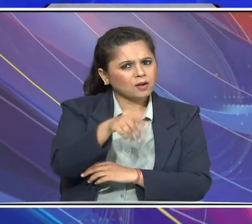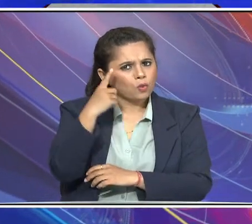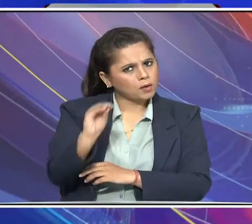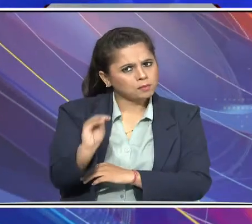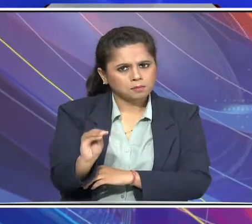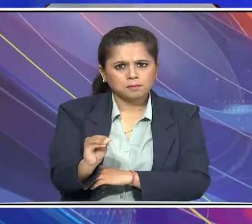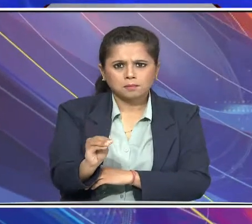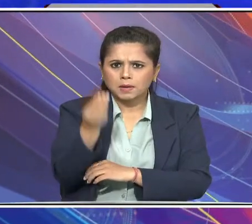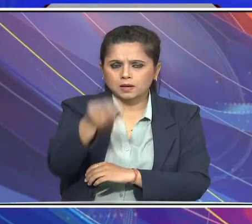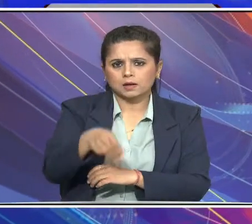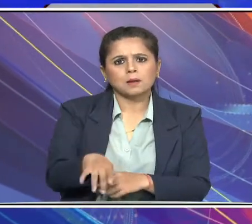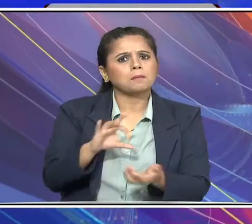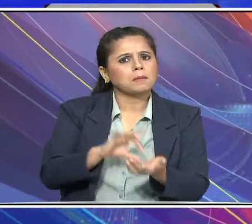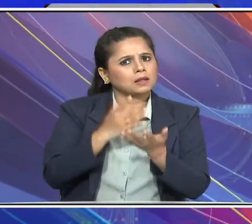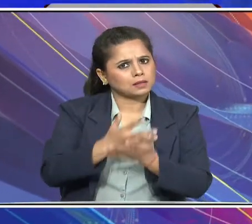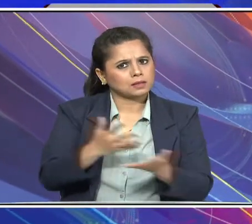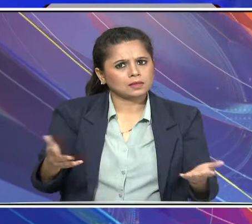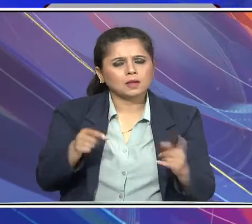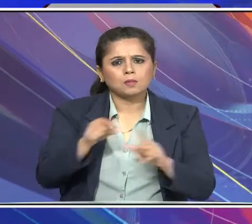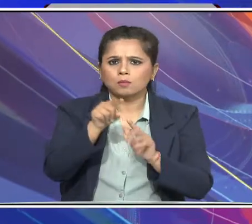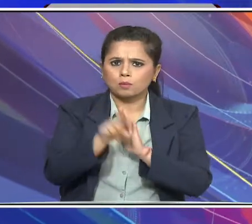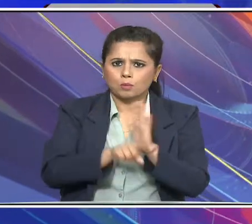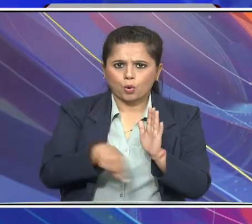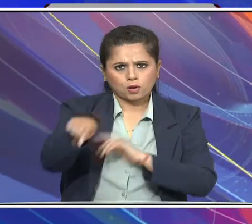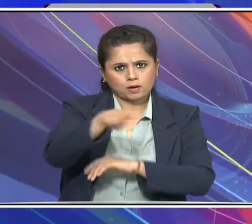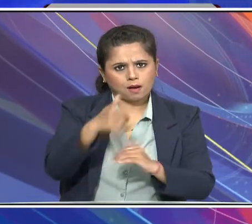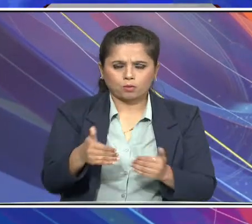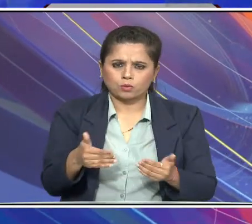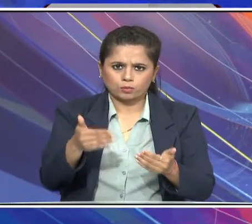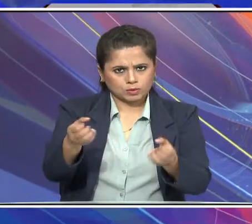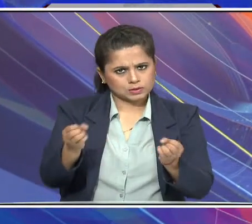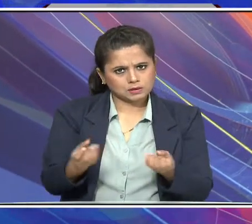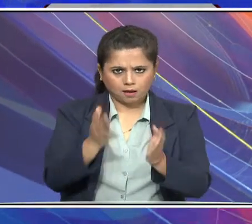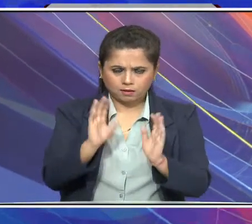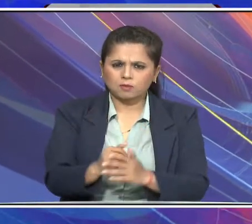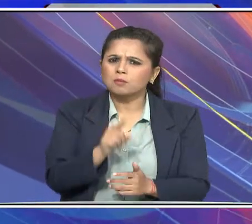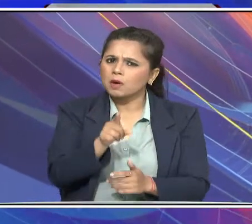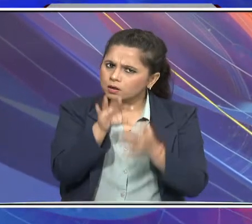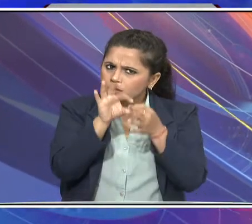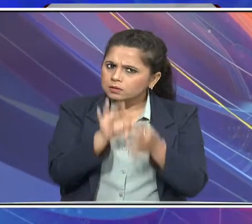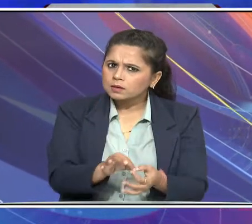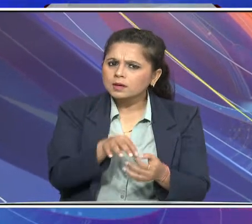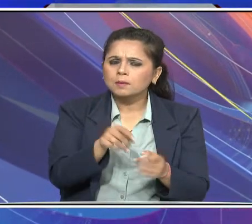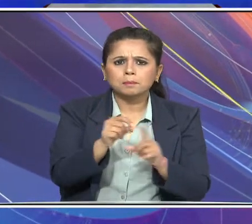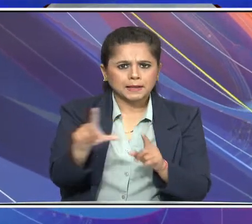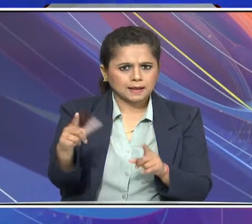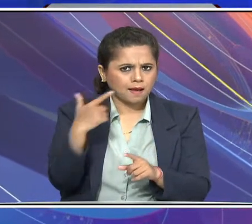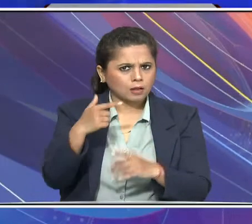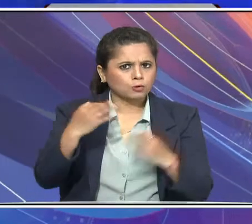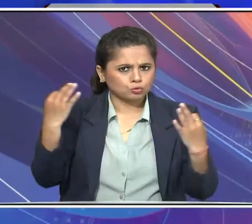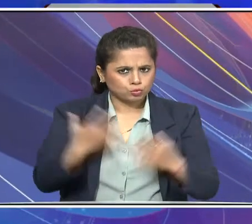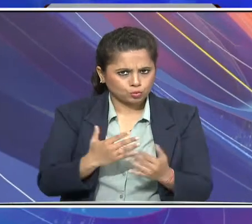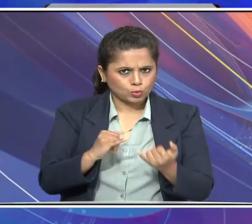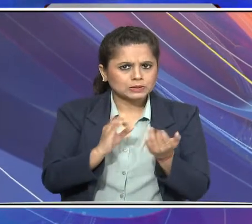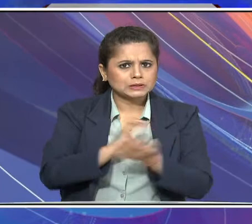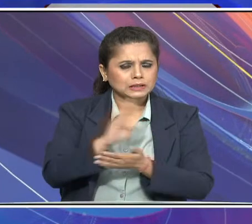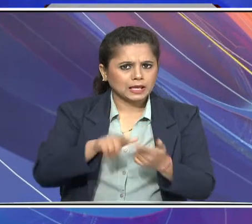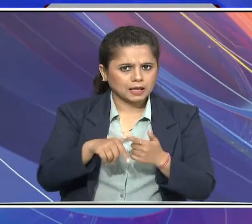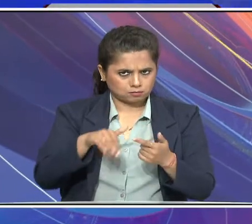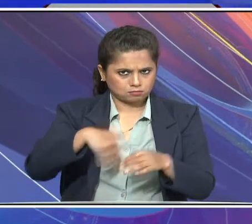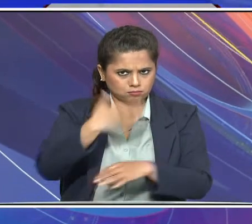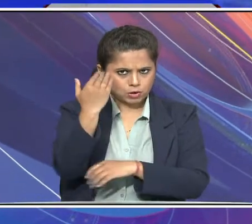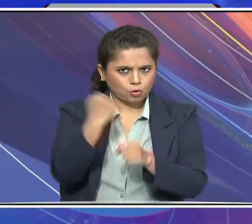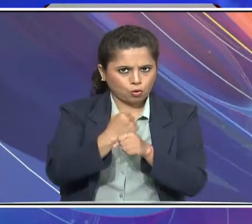मेडिकल डिवाइसेज सेक्टर में यह पॉलिसी लिए जा रही है लेकिन इसके लिए कोई नई पीली स्कीम भी इंट्रोड्यूस करेगी